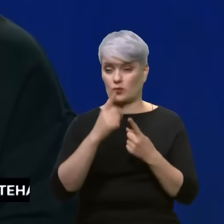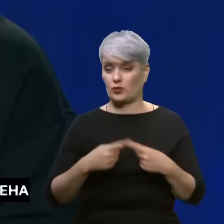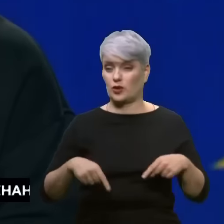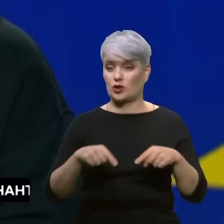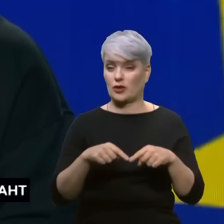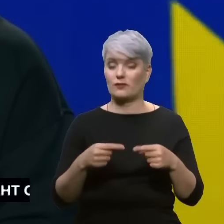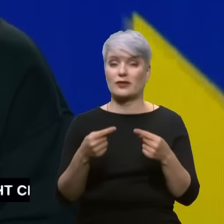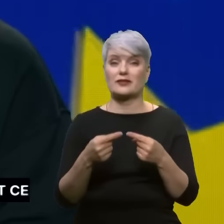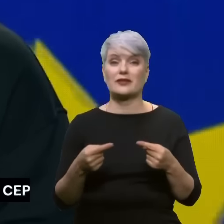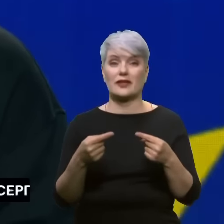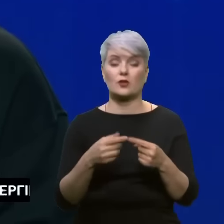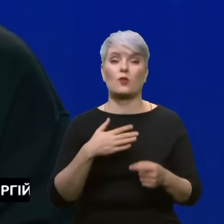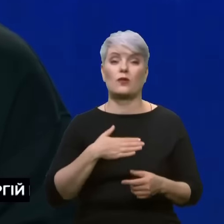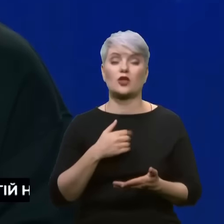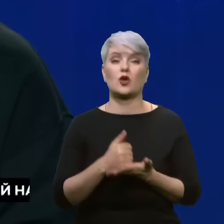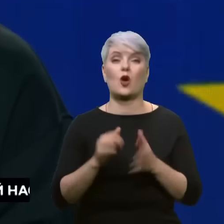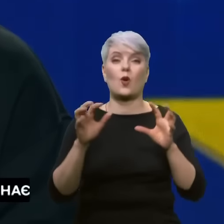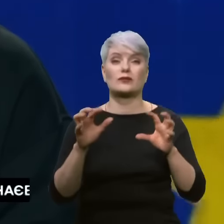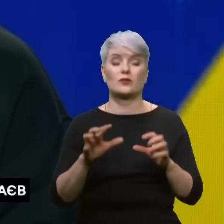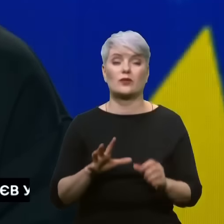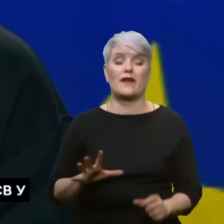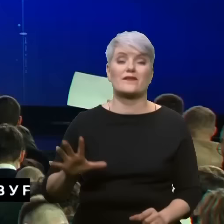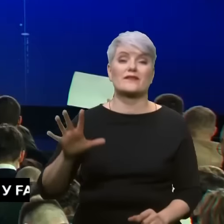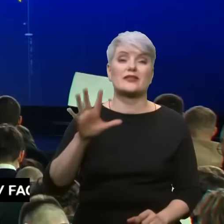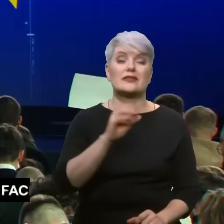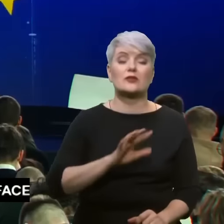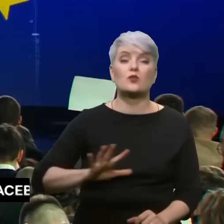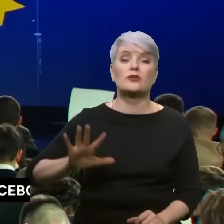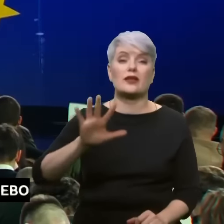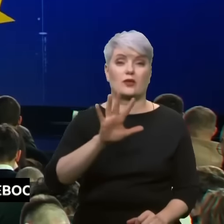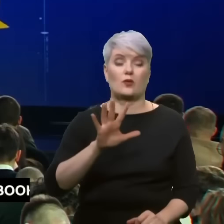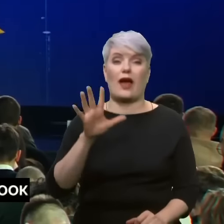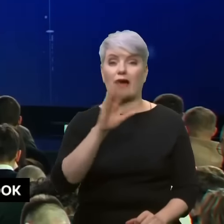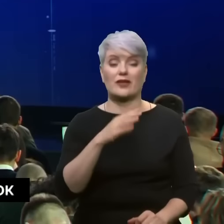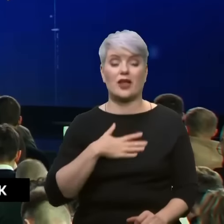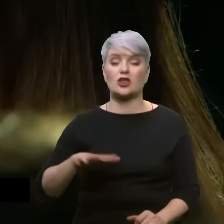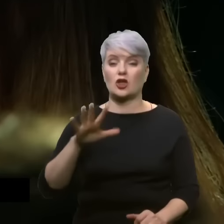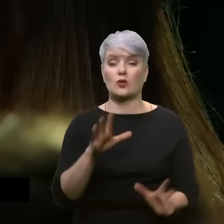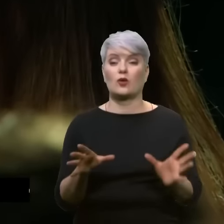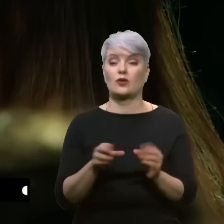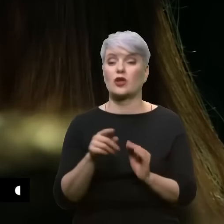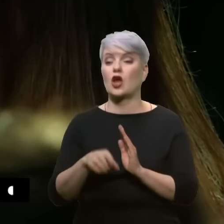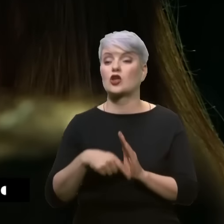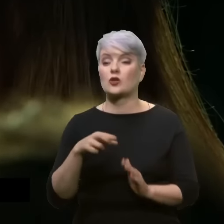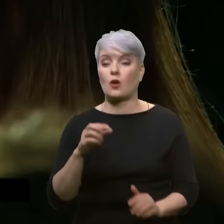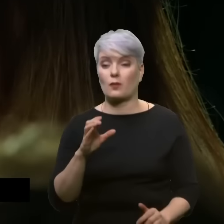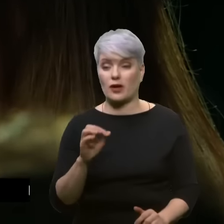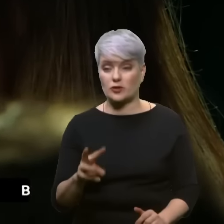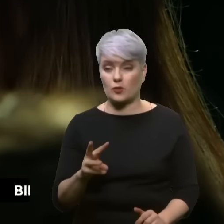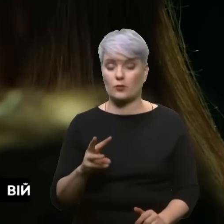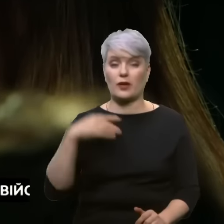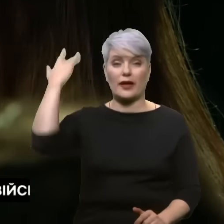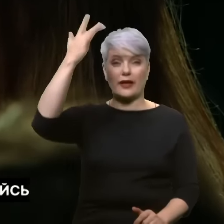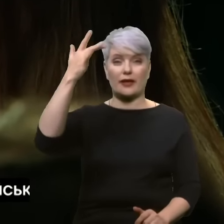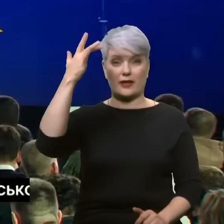а згідно нашої Конституції, всю її територію. А вся наша територія з окупованим Донбасом і Кримом. Тому я можу